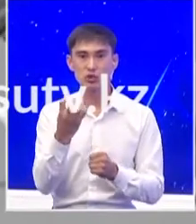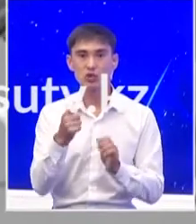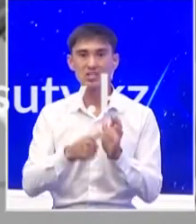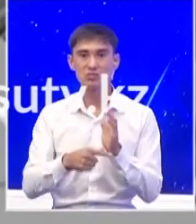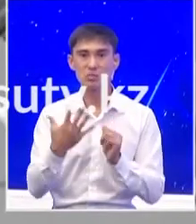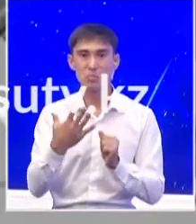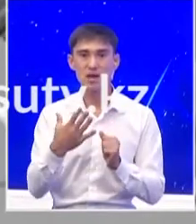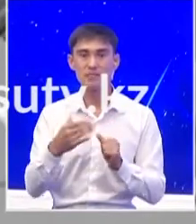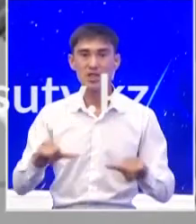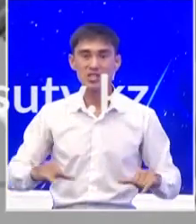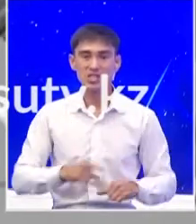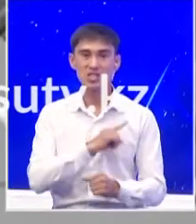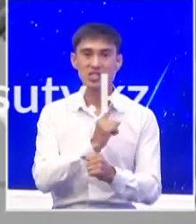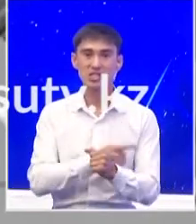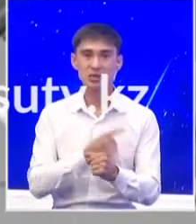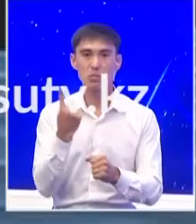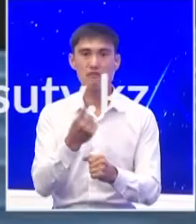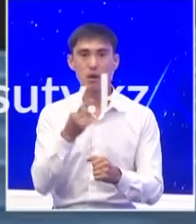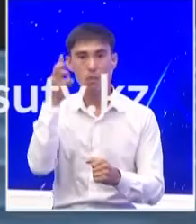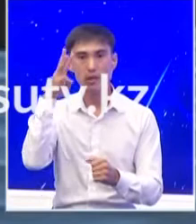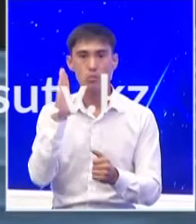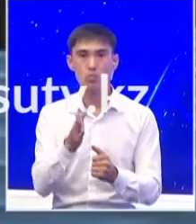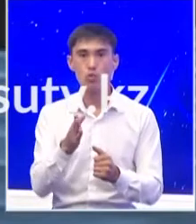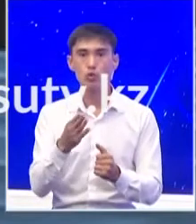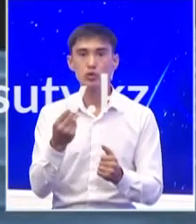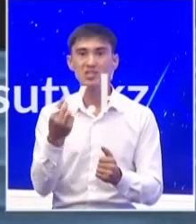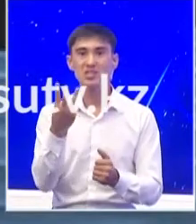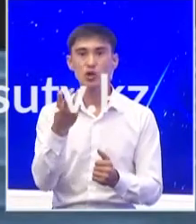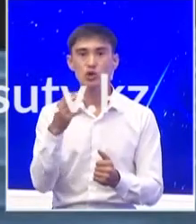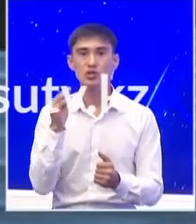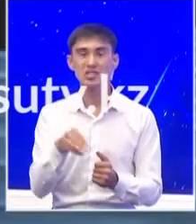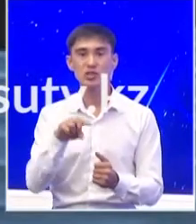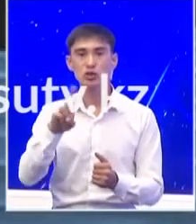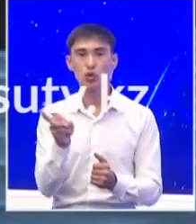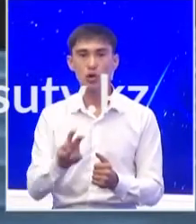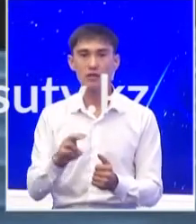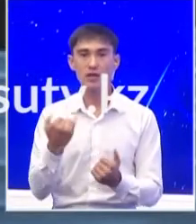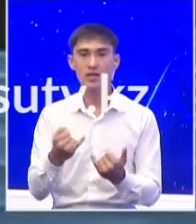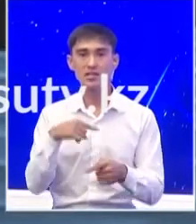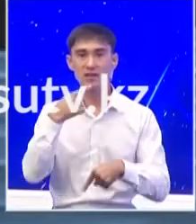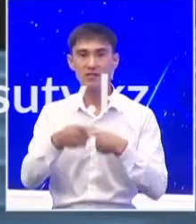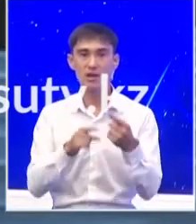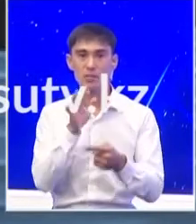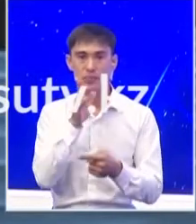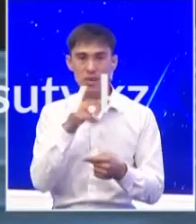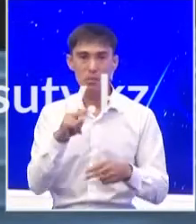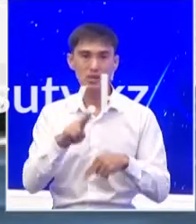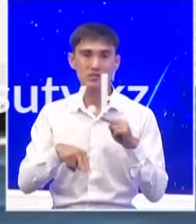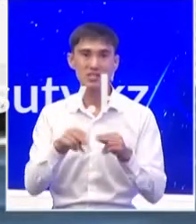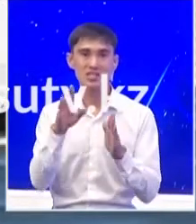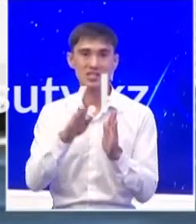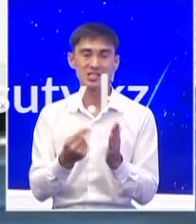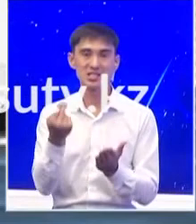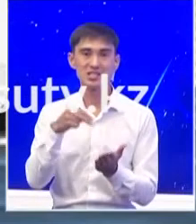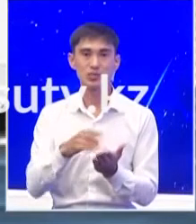475 лошадиных сил. Первые модели будут стоить около 300 тысяч долларов. Однако со временем производители планируют снизить